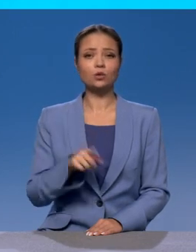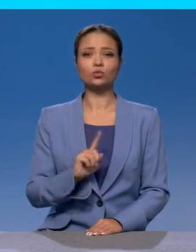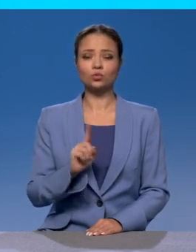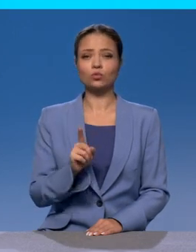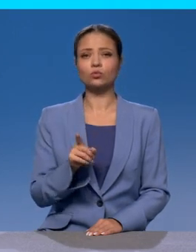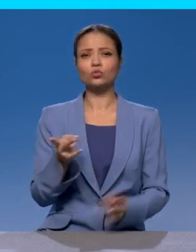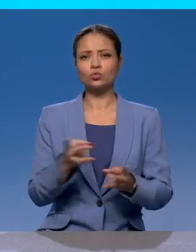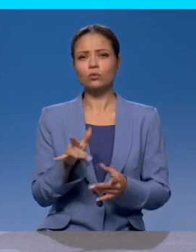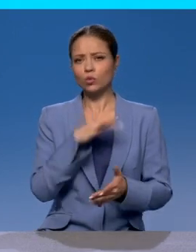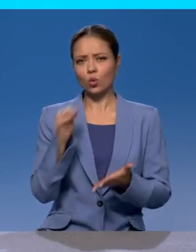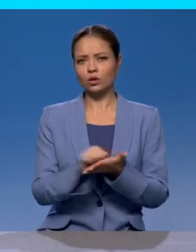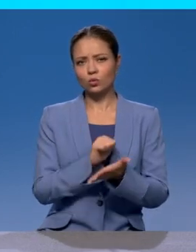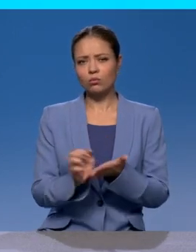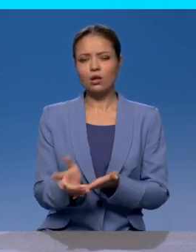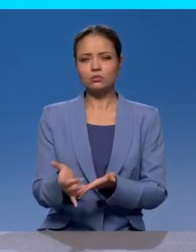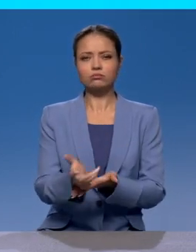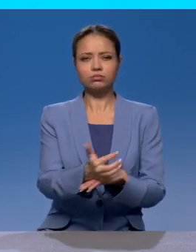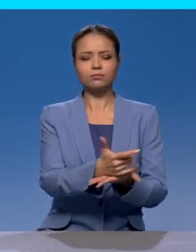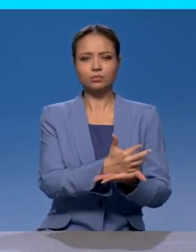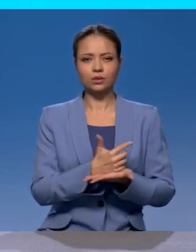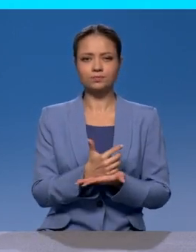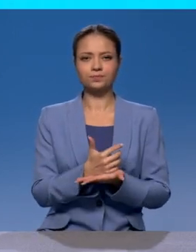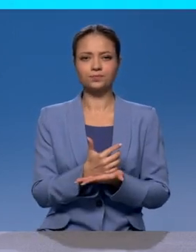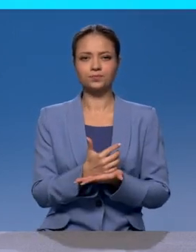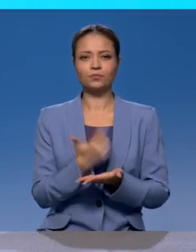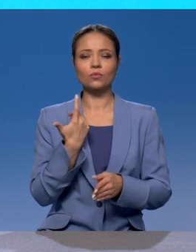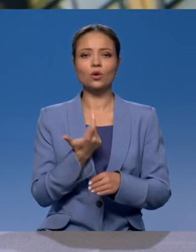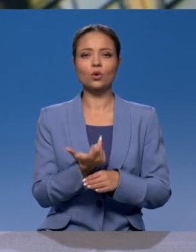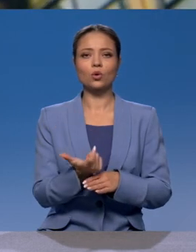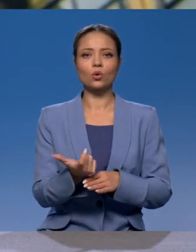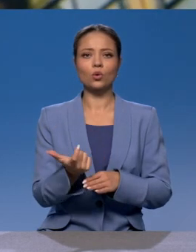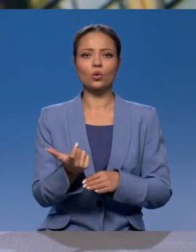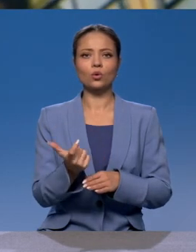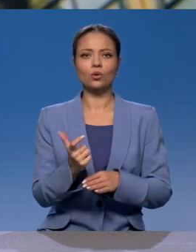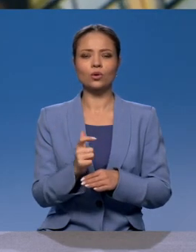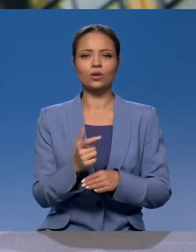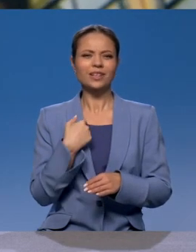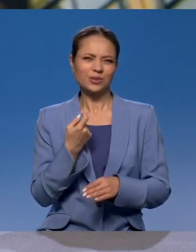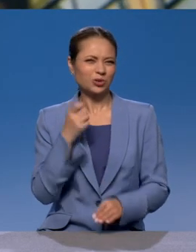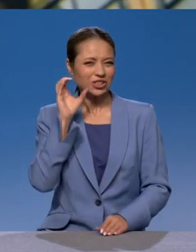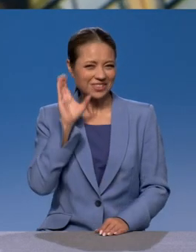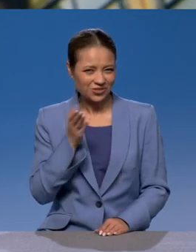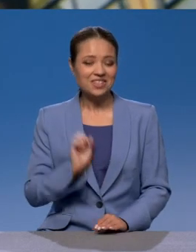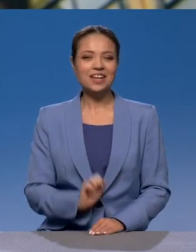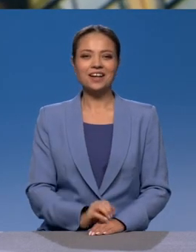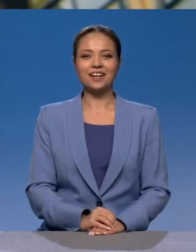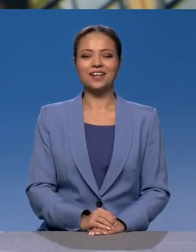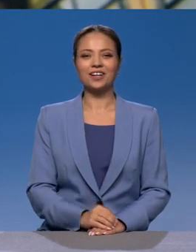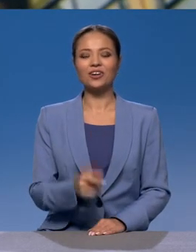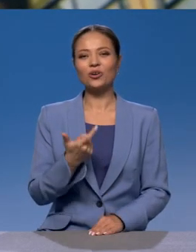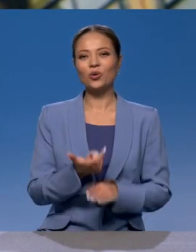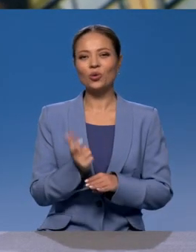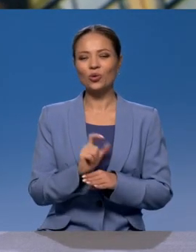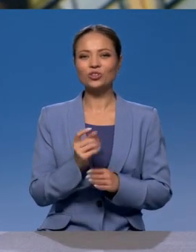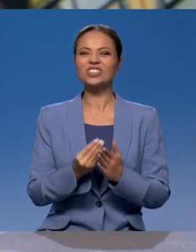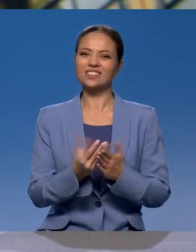собирать документов нужно. Угу. Очень, я немножко вас не слышала, очень дорогая оплата